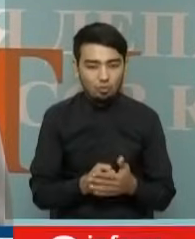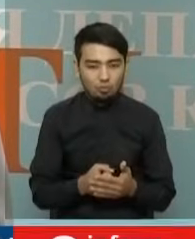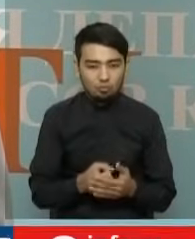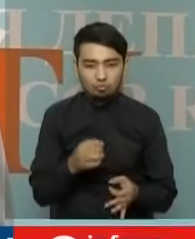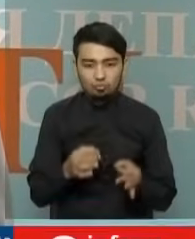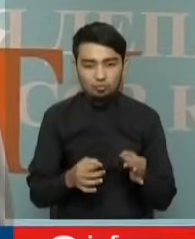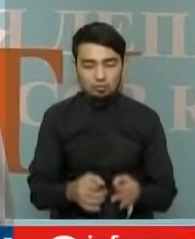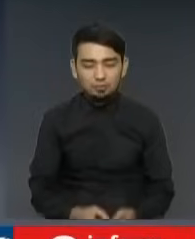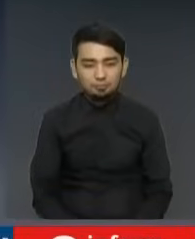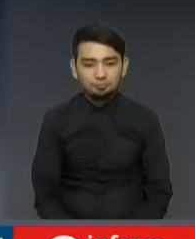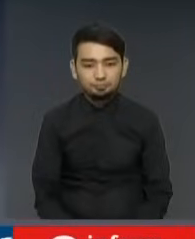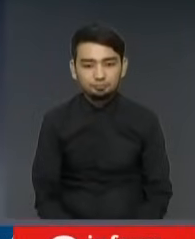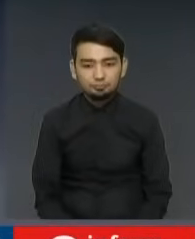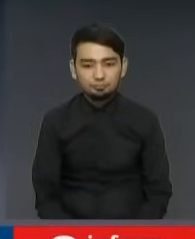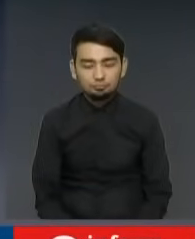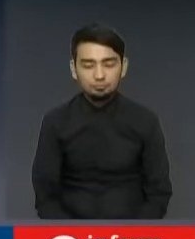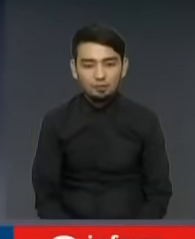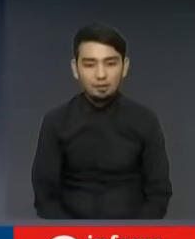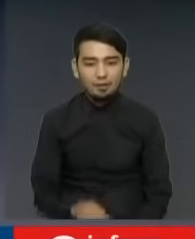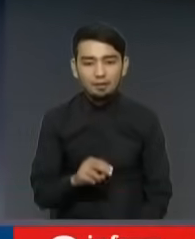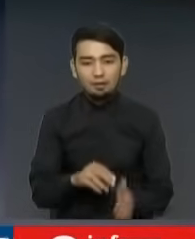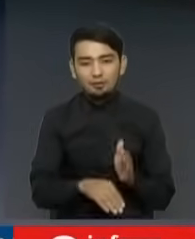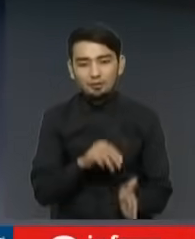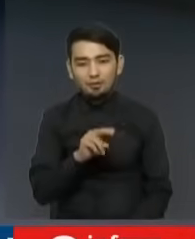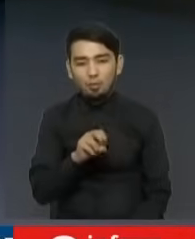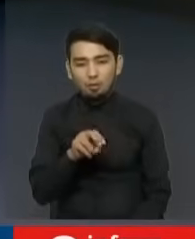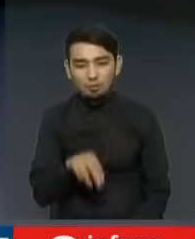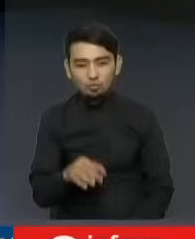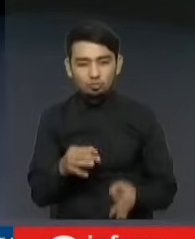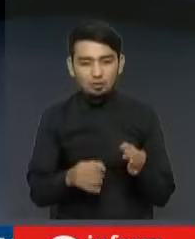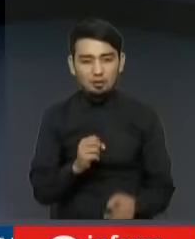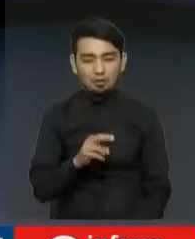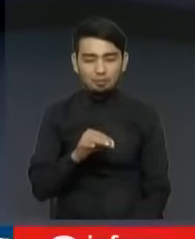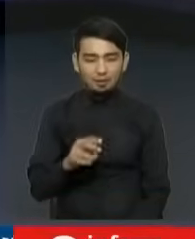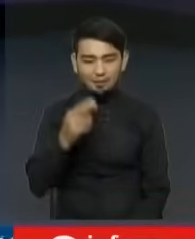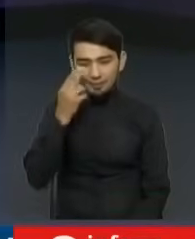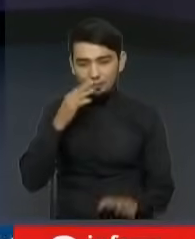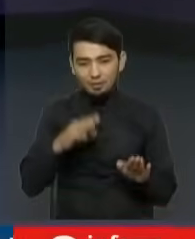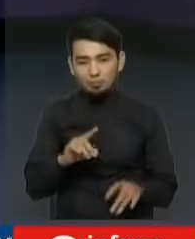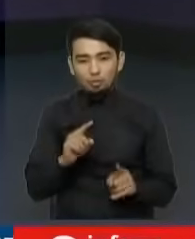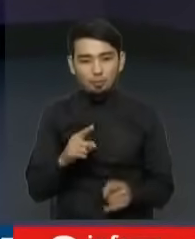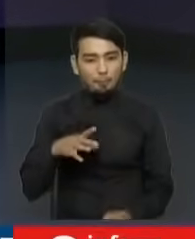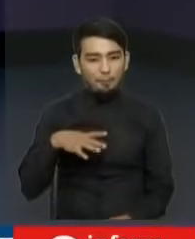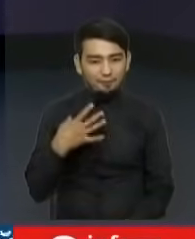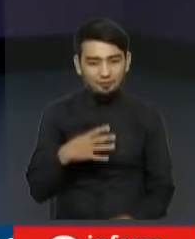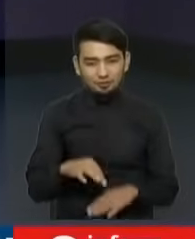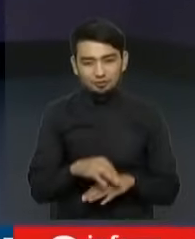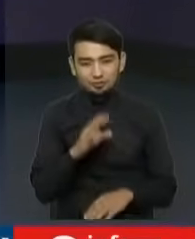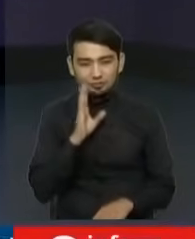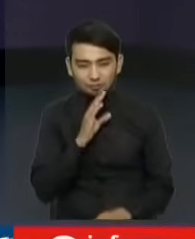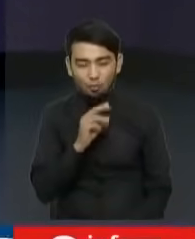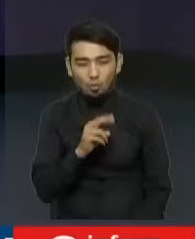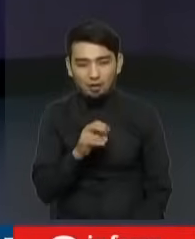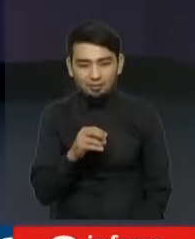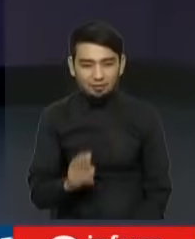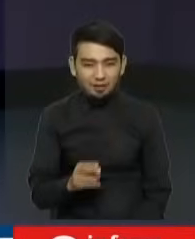расследование. В департаменте судебной администрации Астаны рассказали, почему бывшей супруге Куандыка Бишимбаева